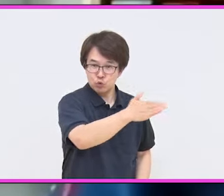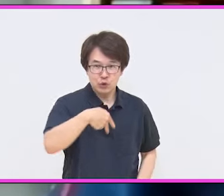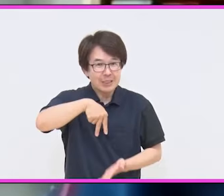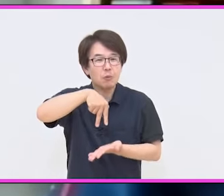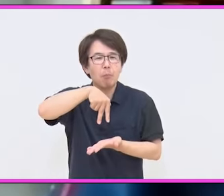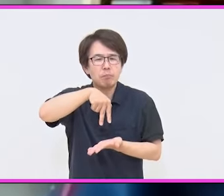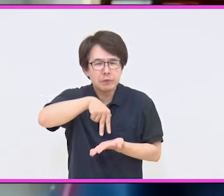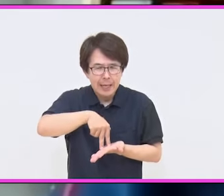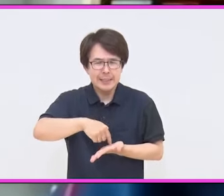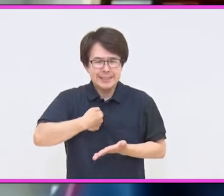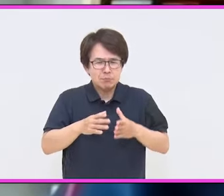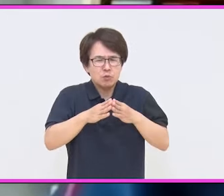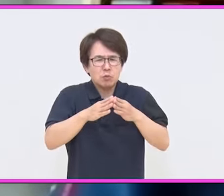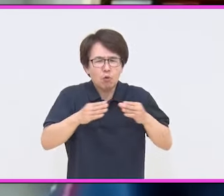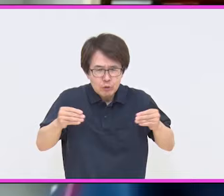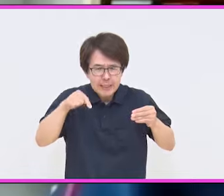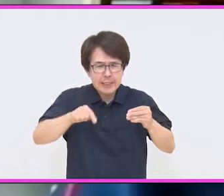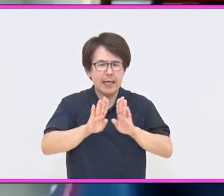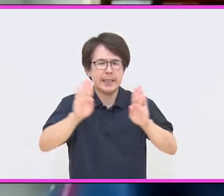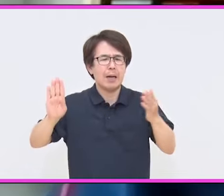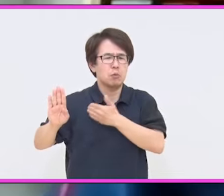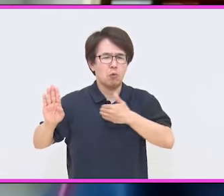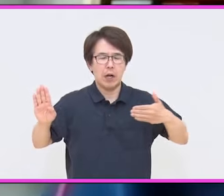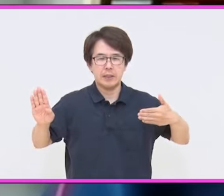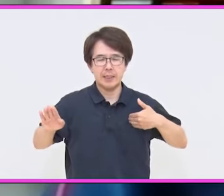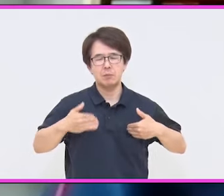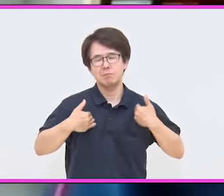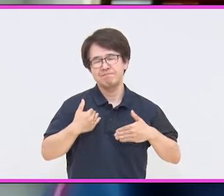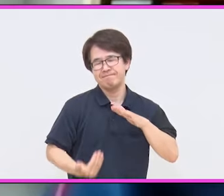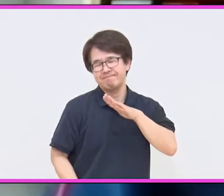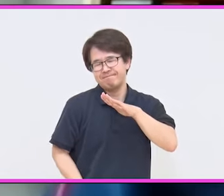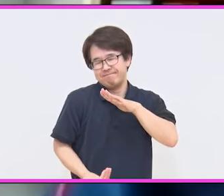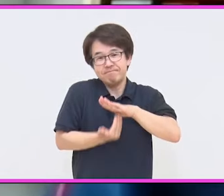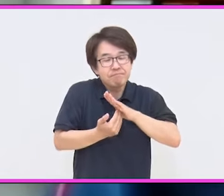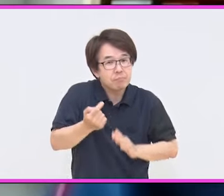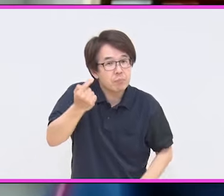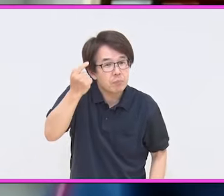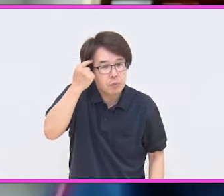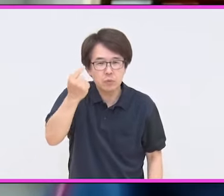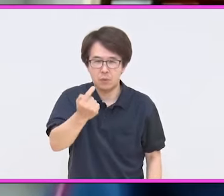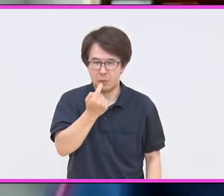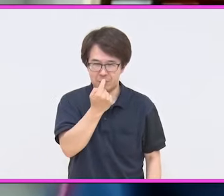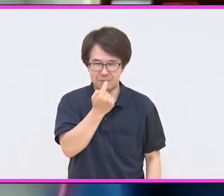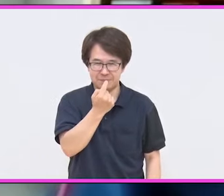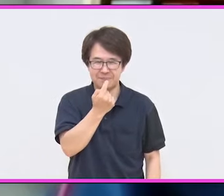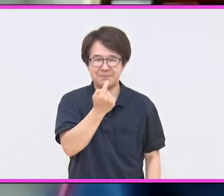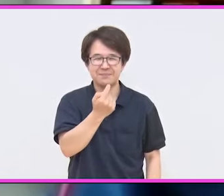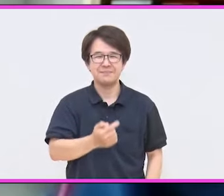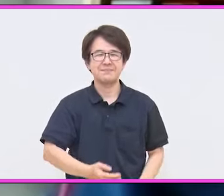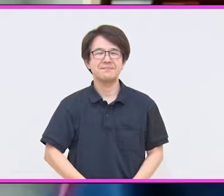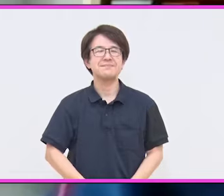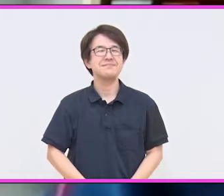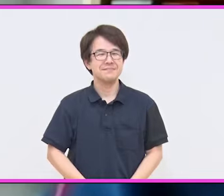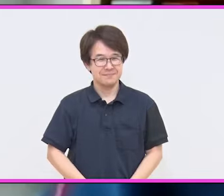a very different experience for athletes from that country to have a home games.